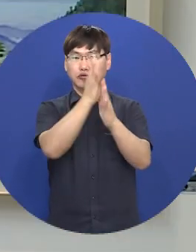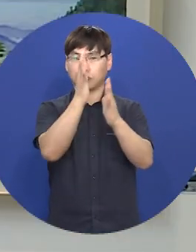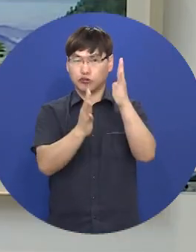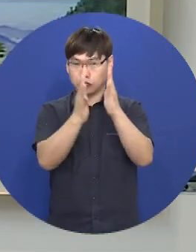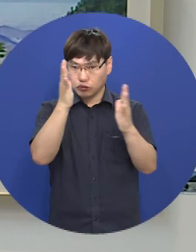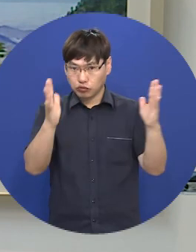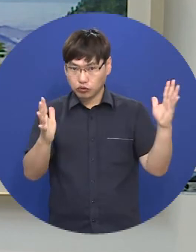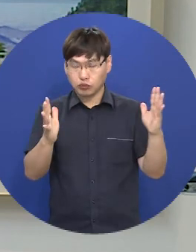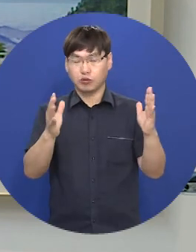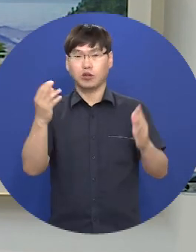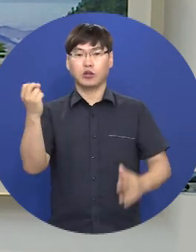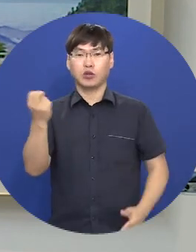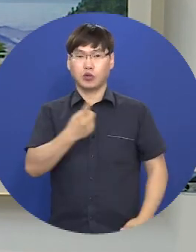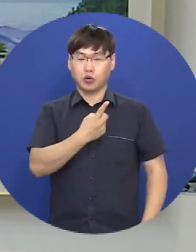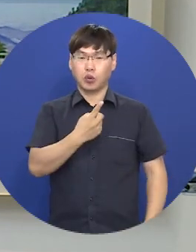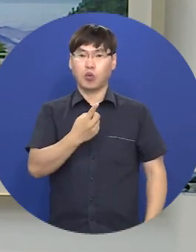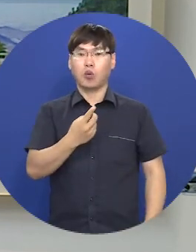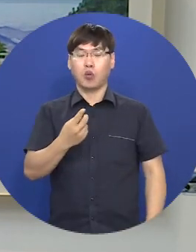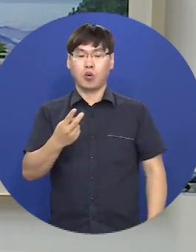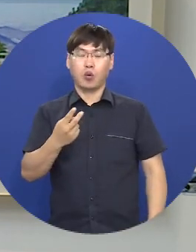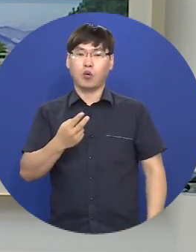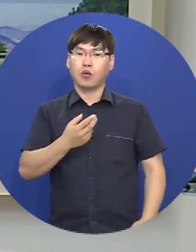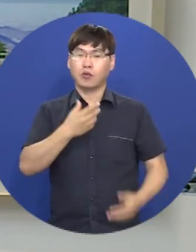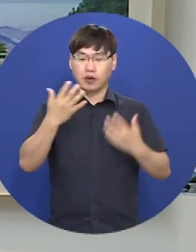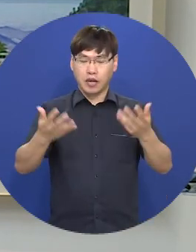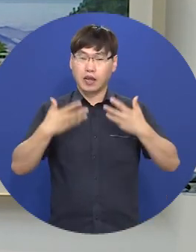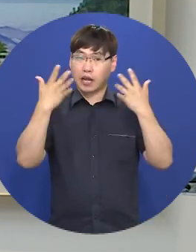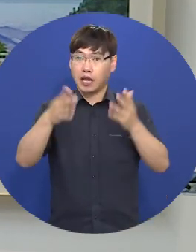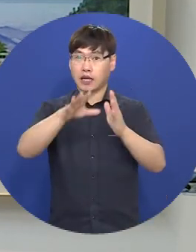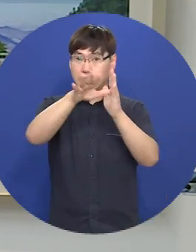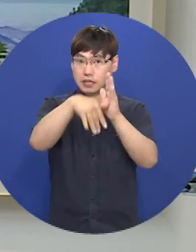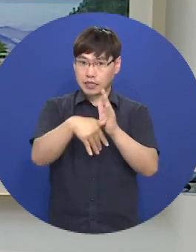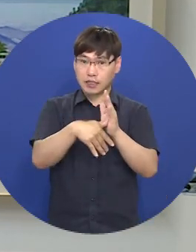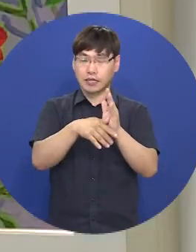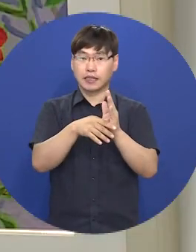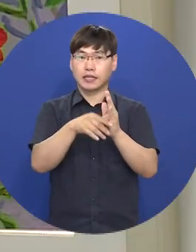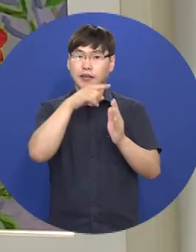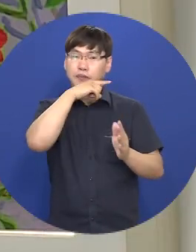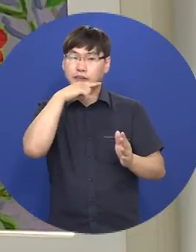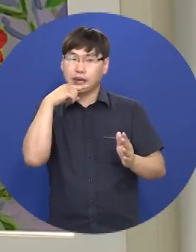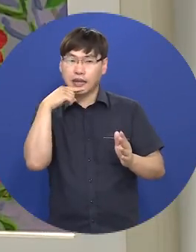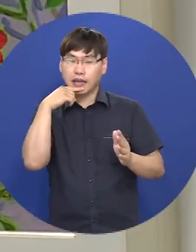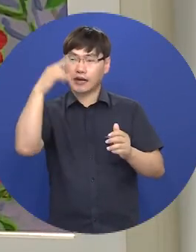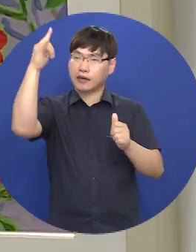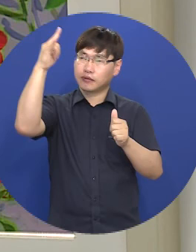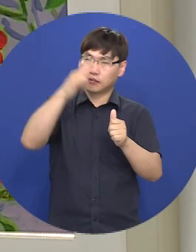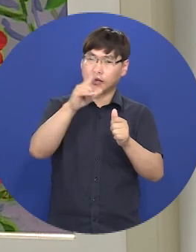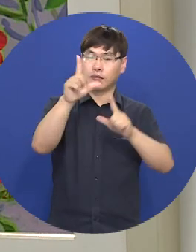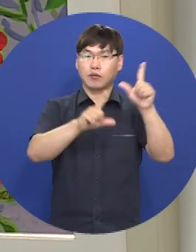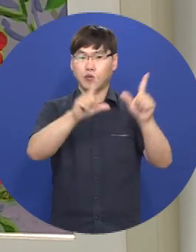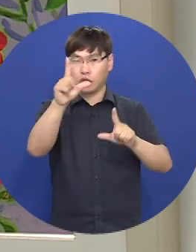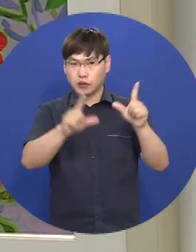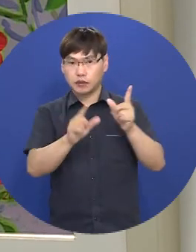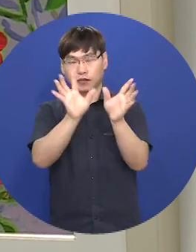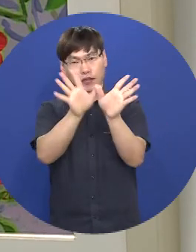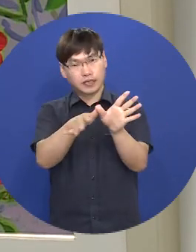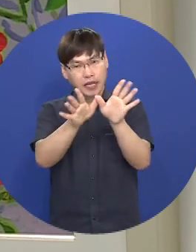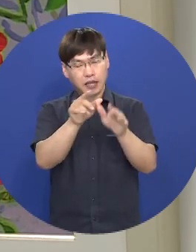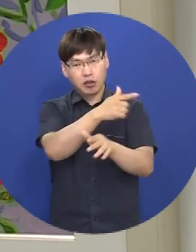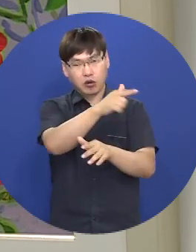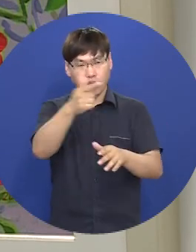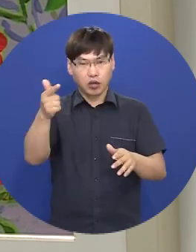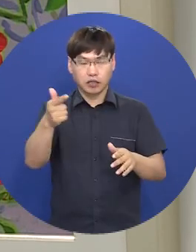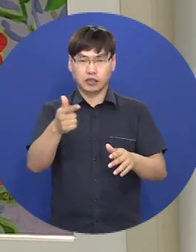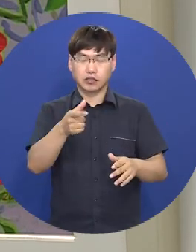되어 황금빛으로 물든 꽃밭, 노을이 지는 빨간 하늘에서 날아다니는 새의 그림도 볼 수 있었고요.